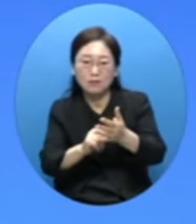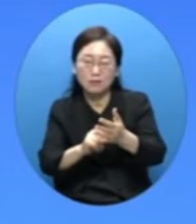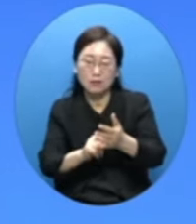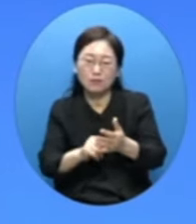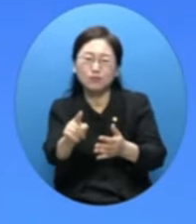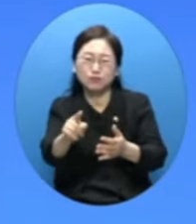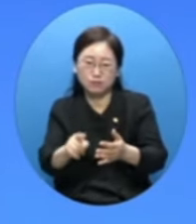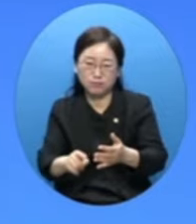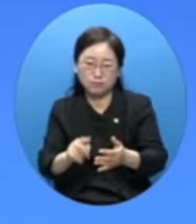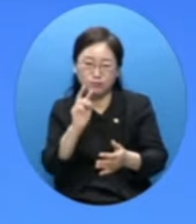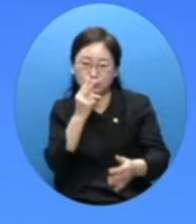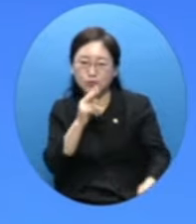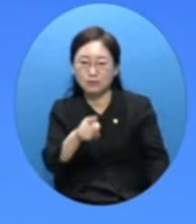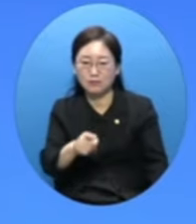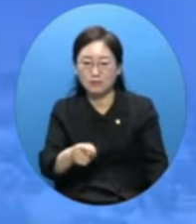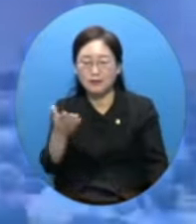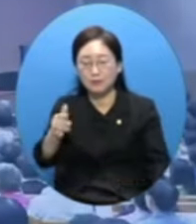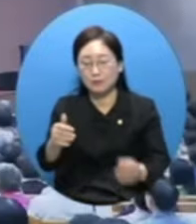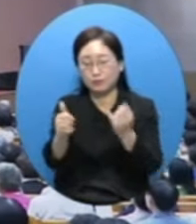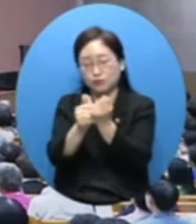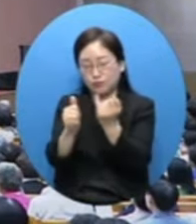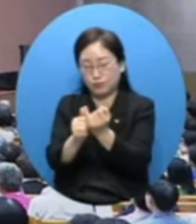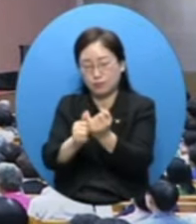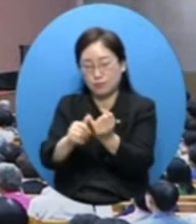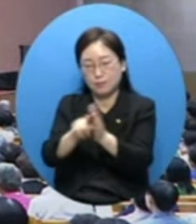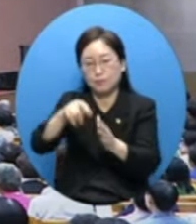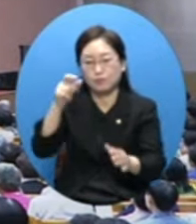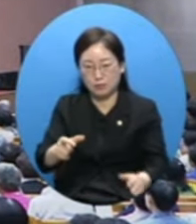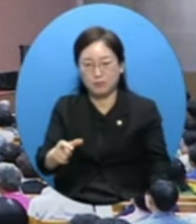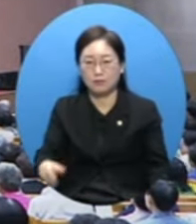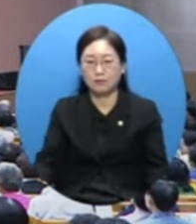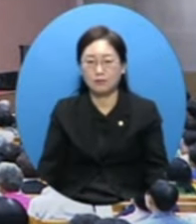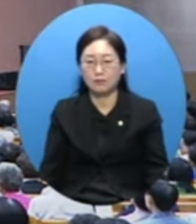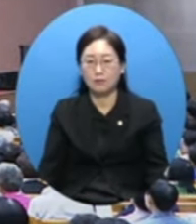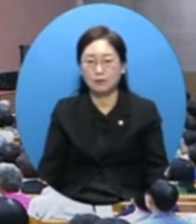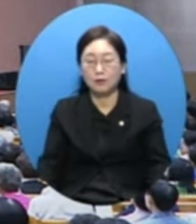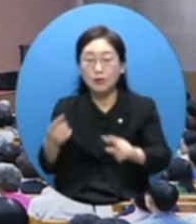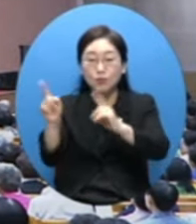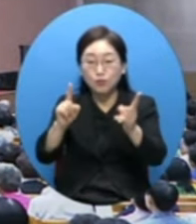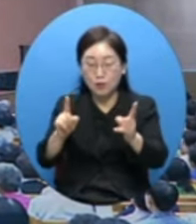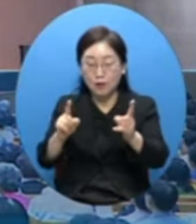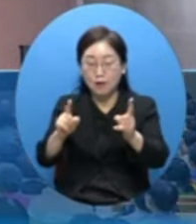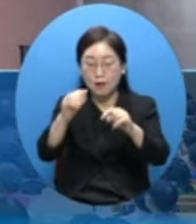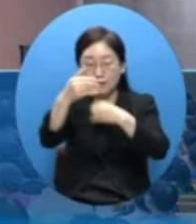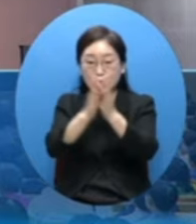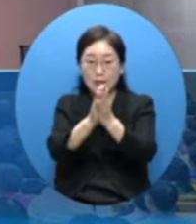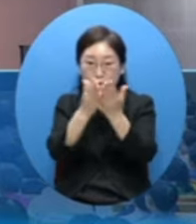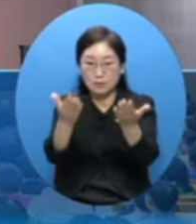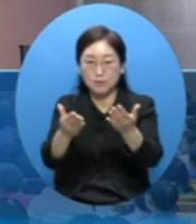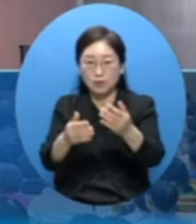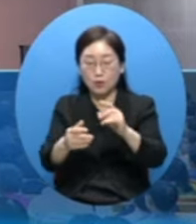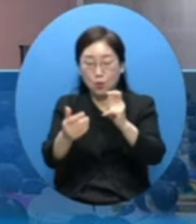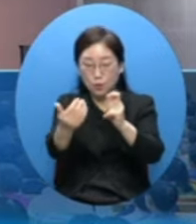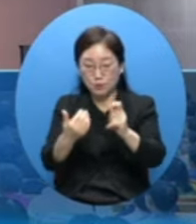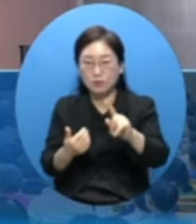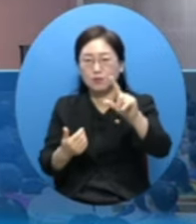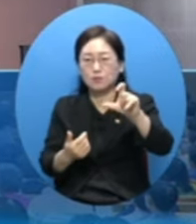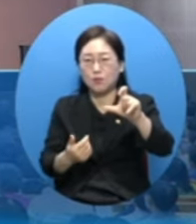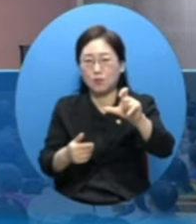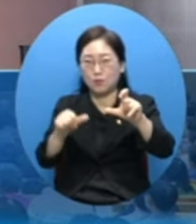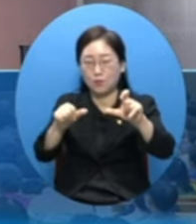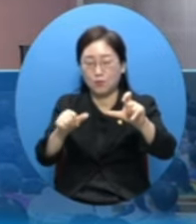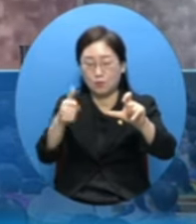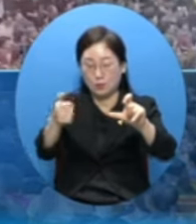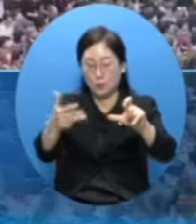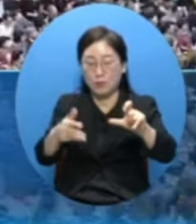겁니다 아멘 그래서 부활 장인 고린도전서 15장 결론이 58절 있니다 그러므로 내 사랑하는